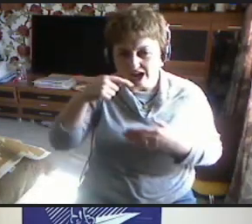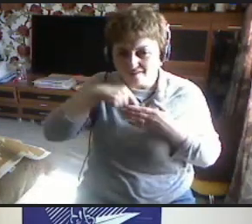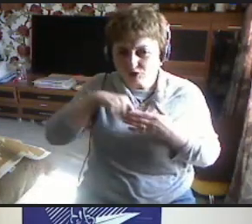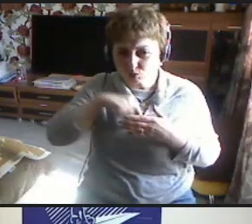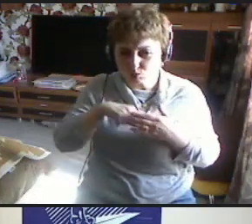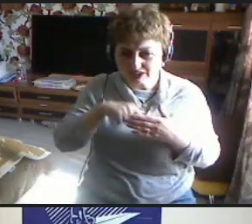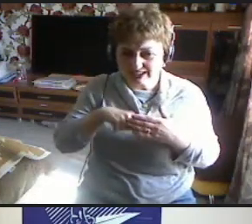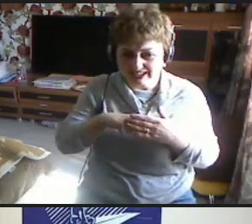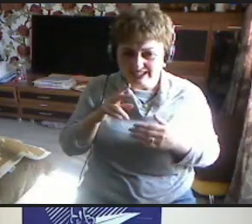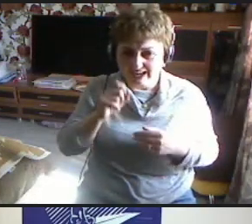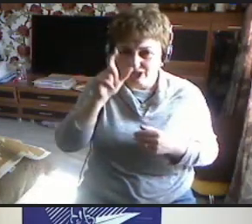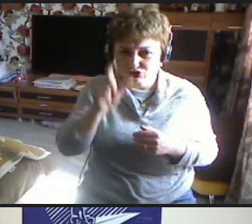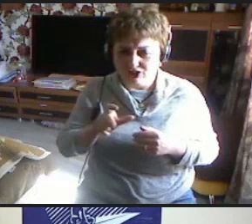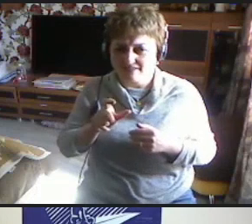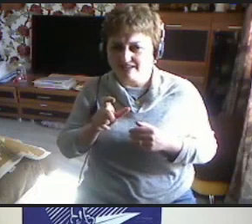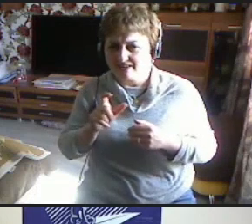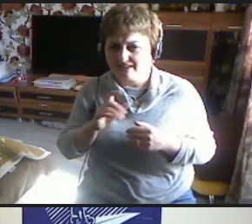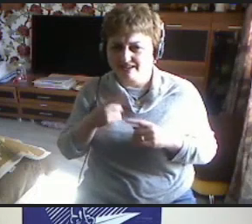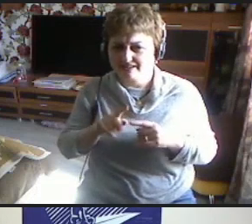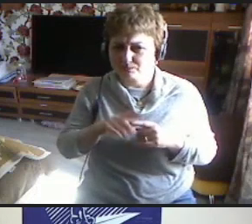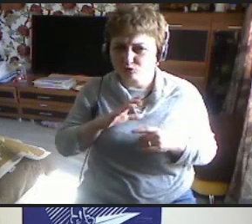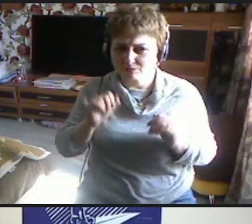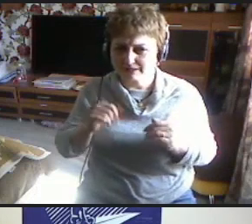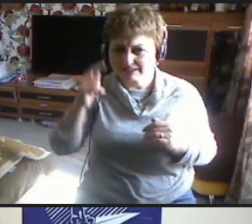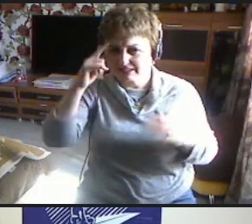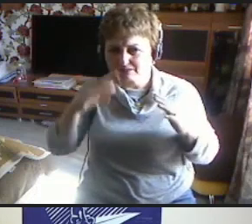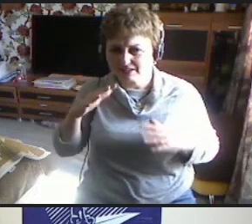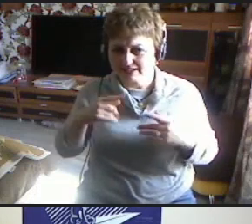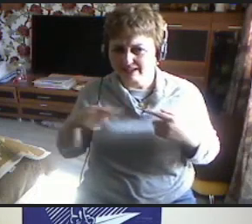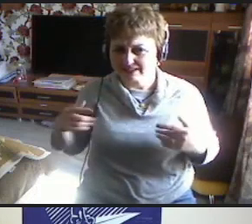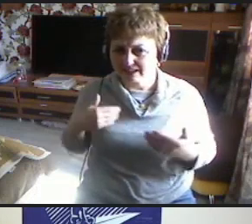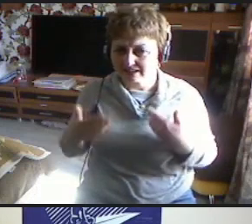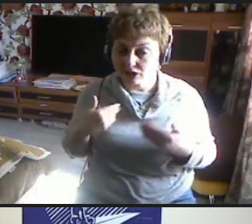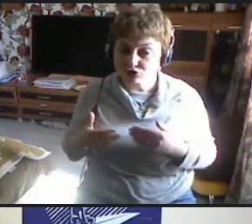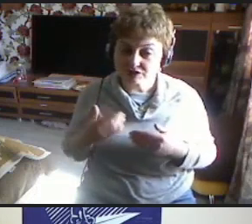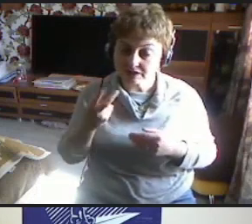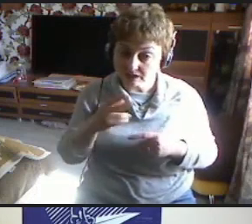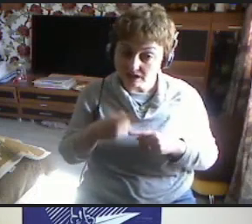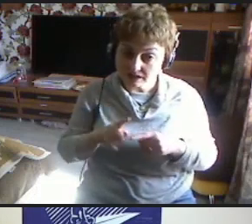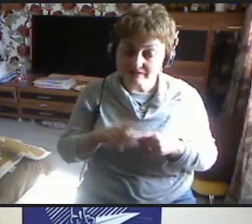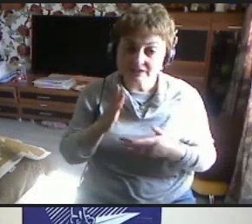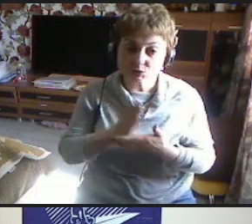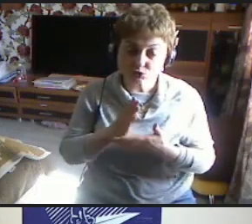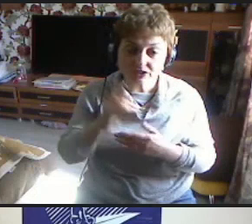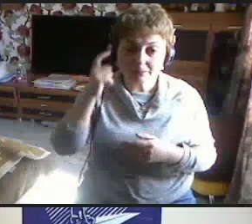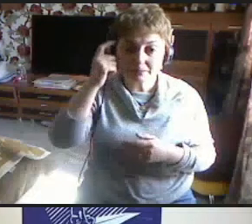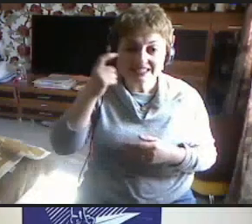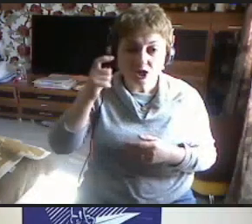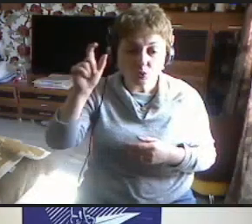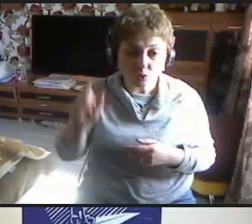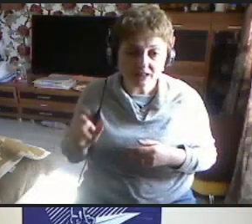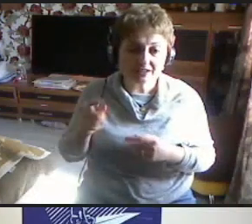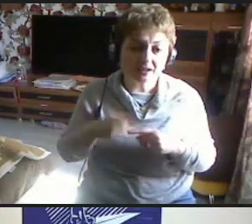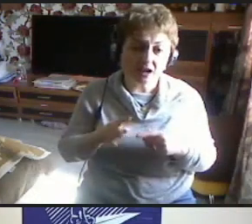человек, это могут быть разные сомнения, разные отношения. Для этого существуют психологи, которые проводят